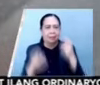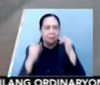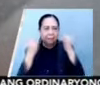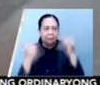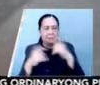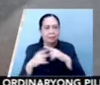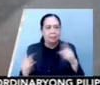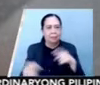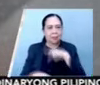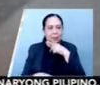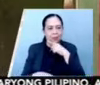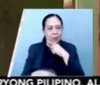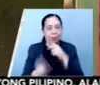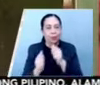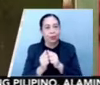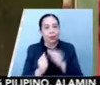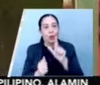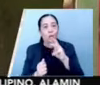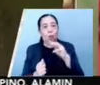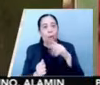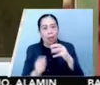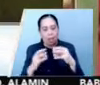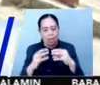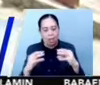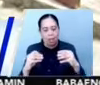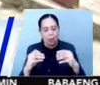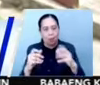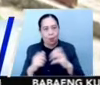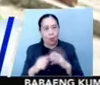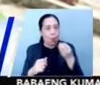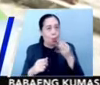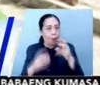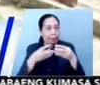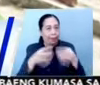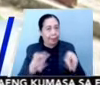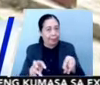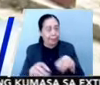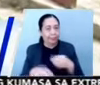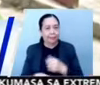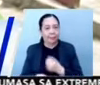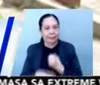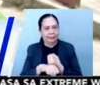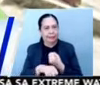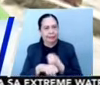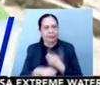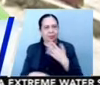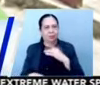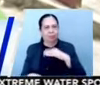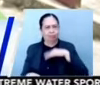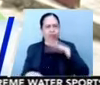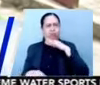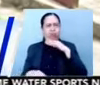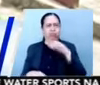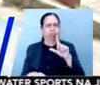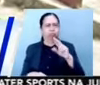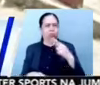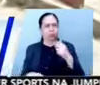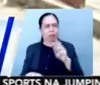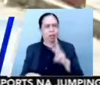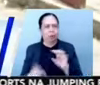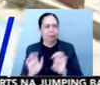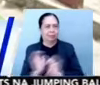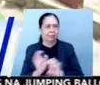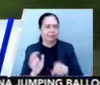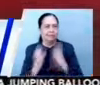nito na lumpiang toge at hard-boiled egg. Pang ano po, pang laman siya din po yung lugaw. Sa mga katulad po namin nagtitipid